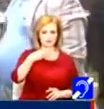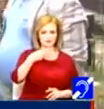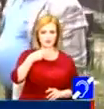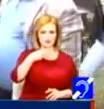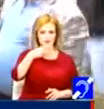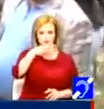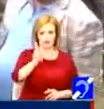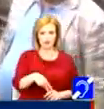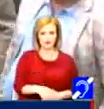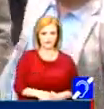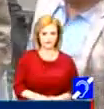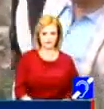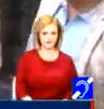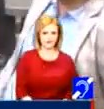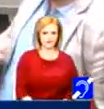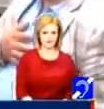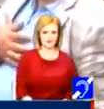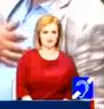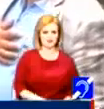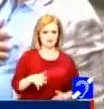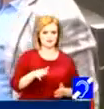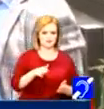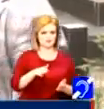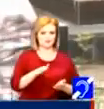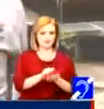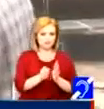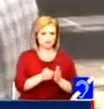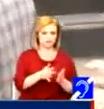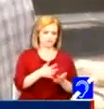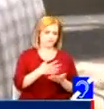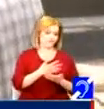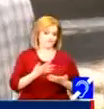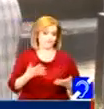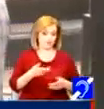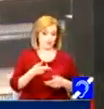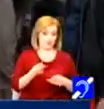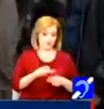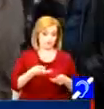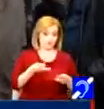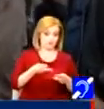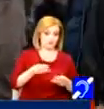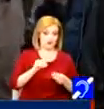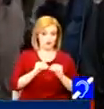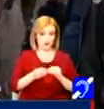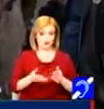Cât merge? Cât mai mult, cât mai ghini. Carne cu sâr, călțunaș cu carne, cartofi,